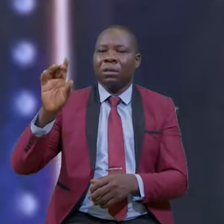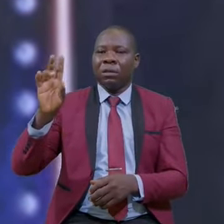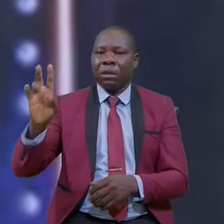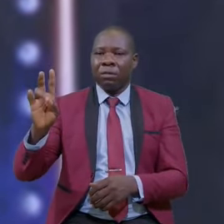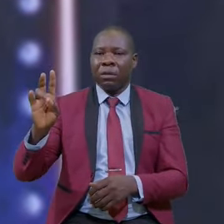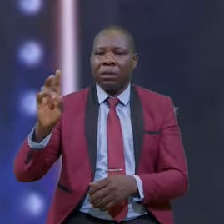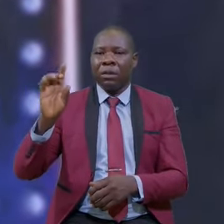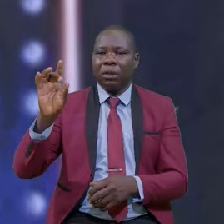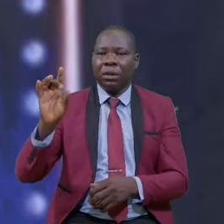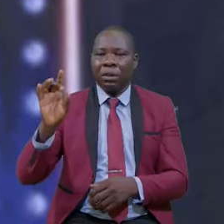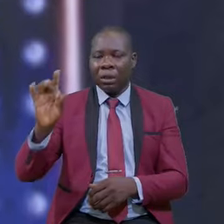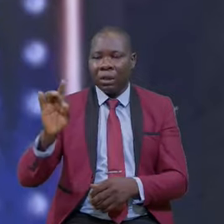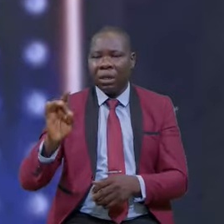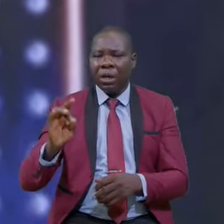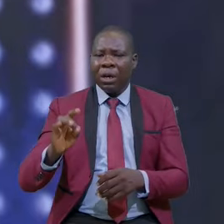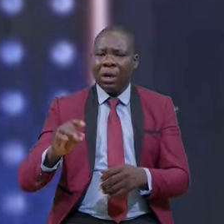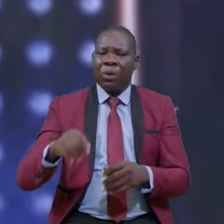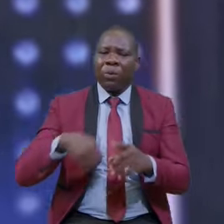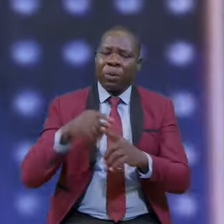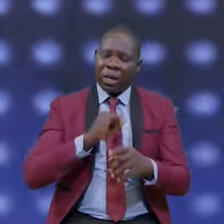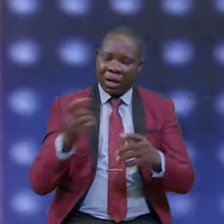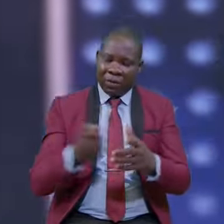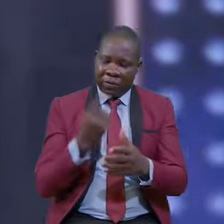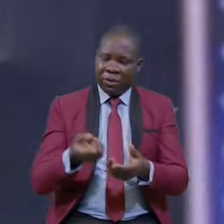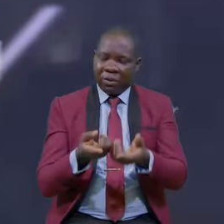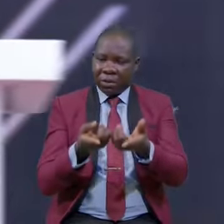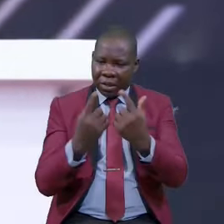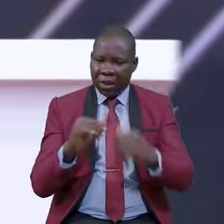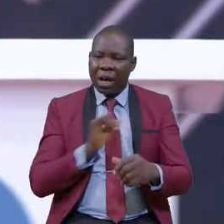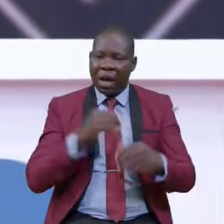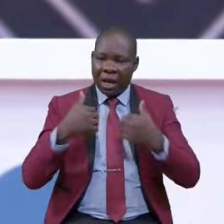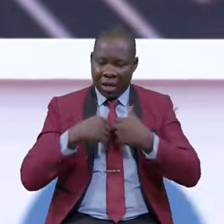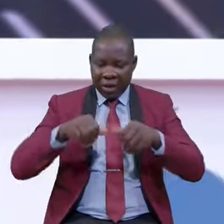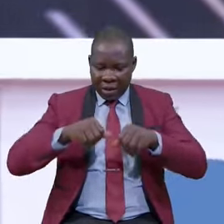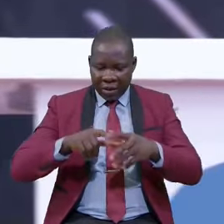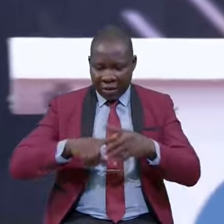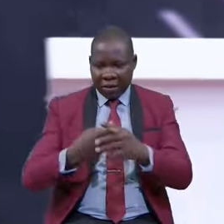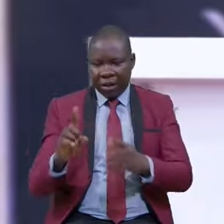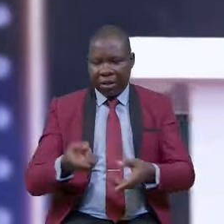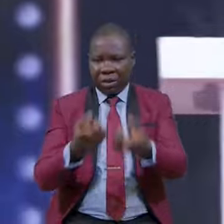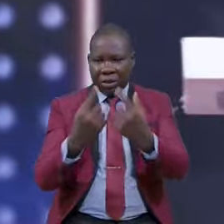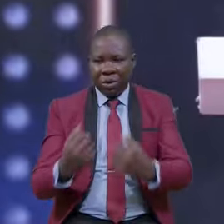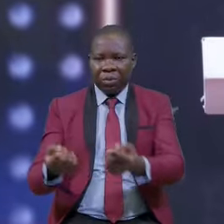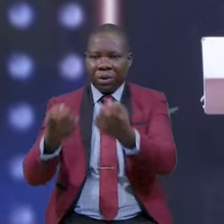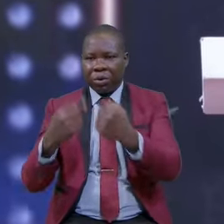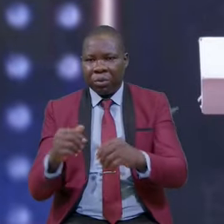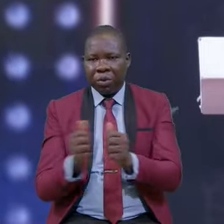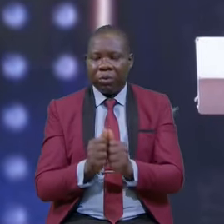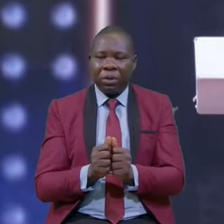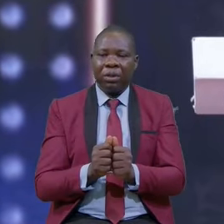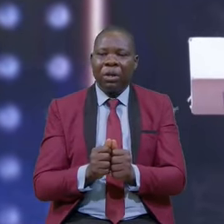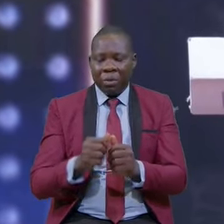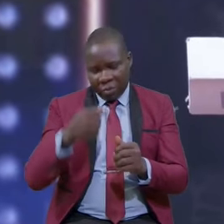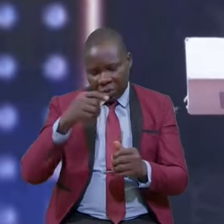avait les séminaires. Et je prêchais au séminaire. Et un homme avait un problème